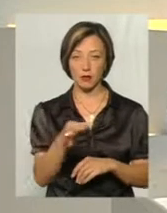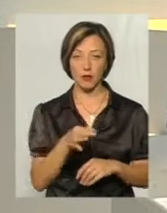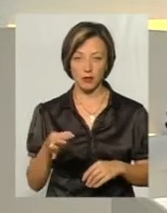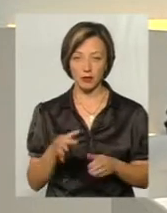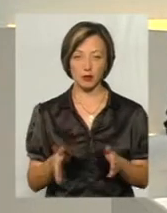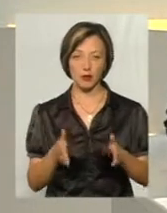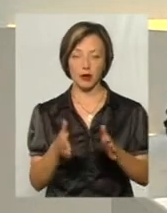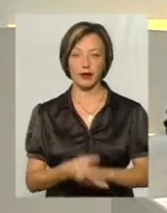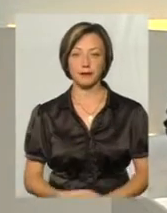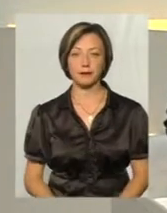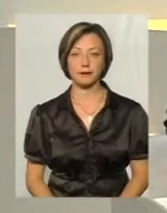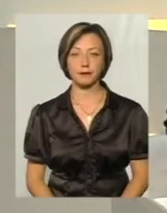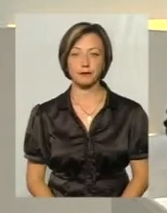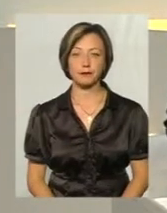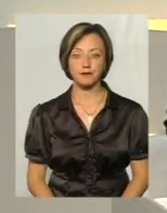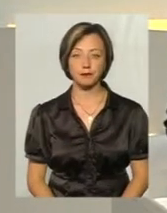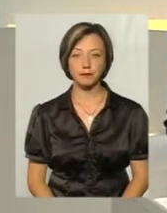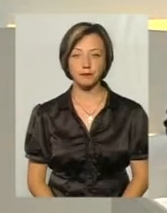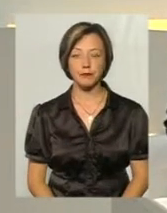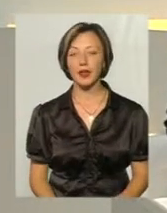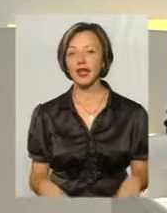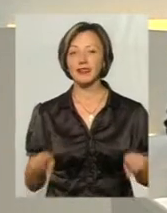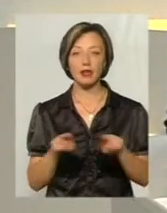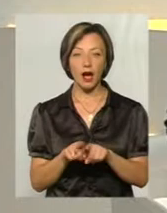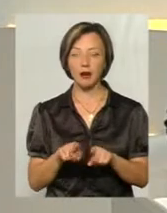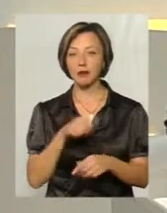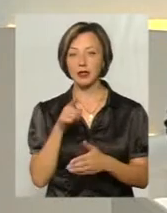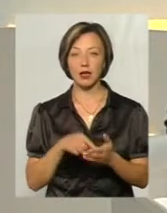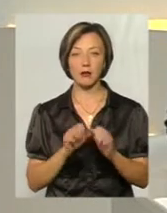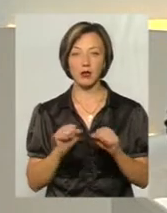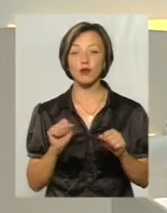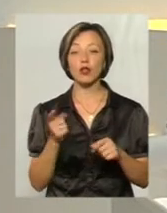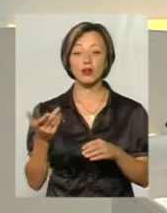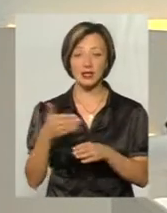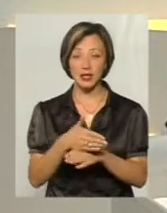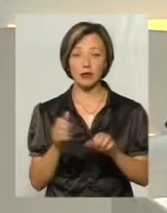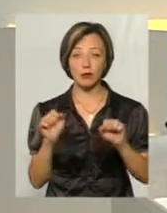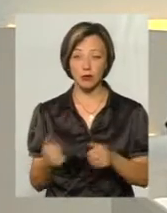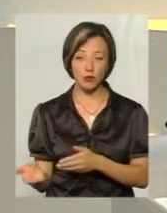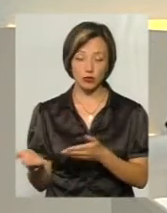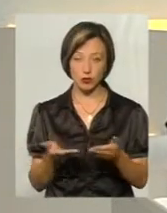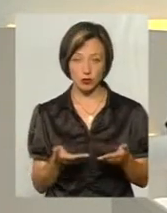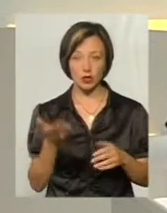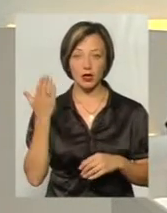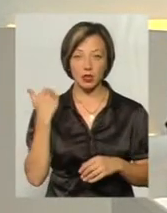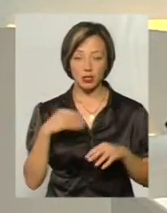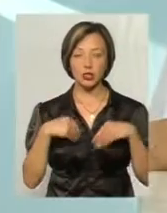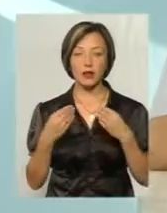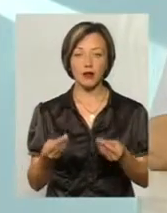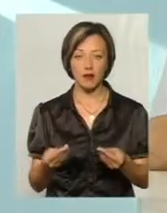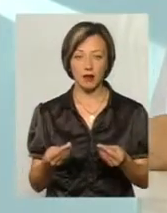поремонтувати дороги? Ну, так ставити питання не можна, що чому вони не можуть зайти. Вони можуть зайти. В свій час ми